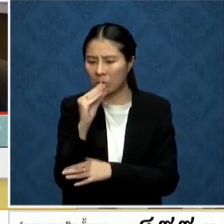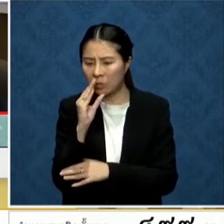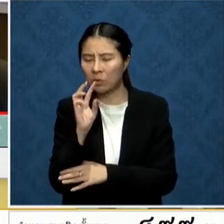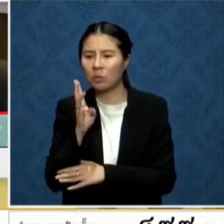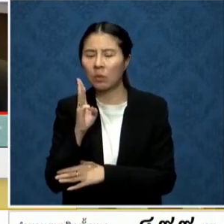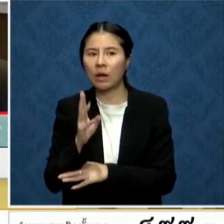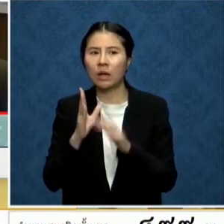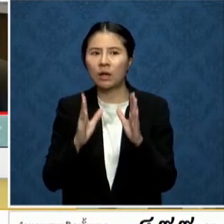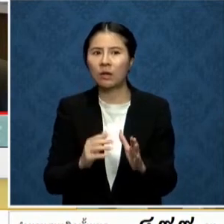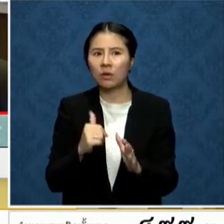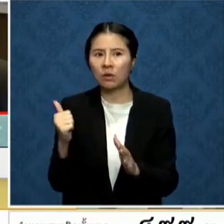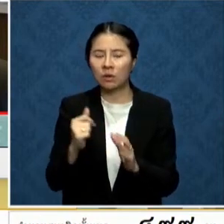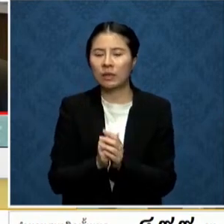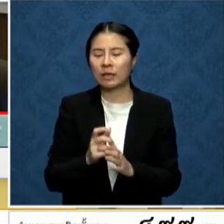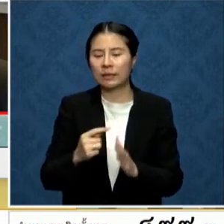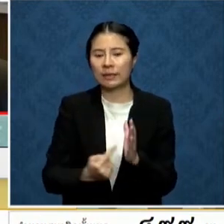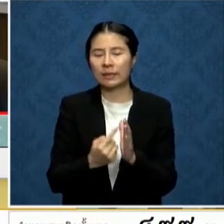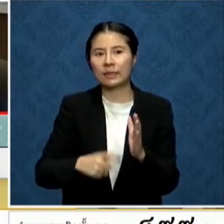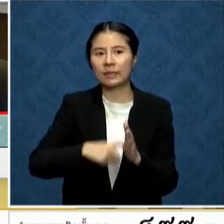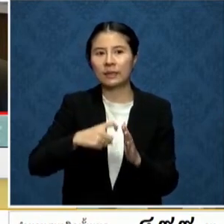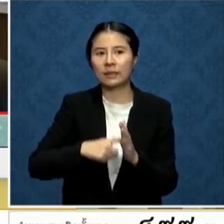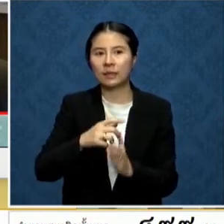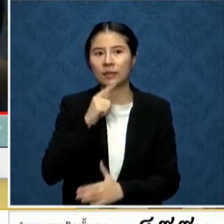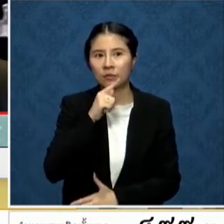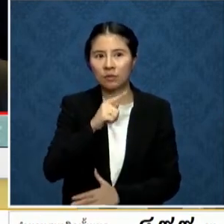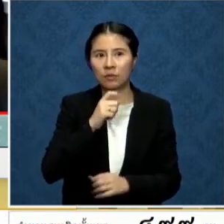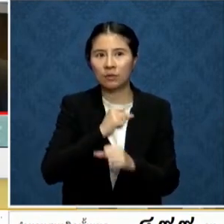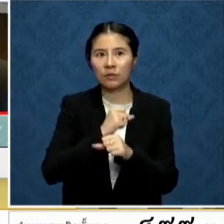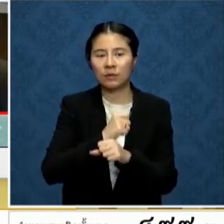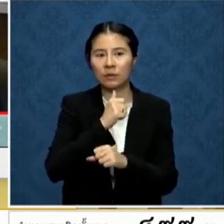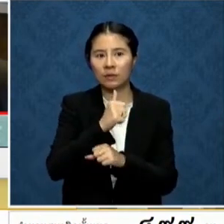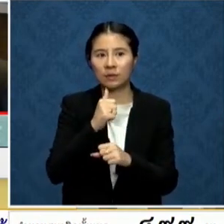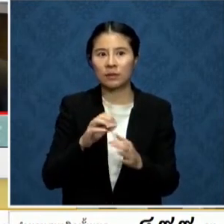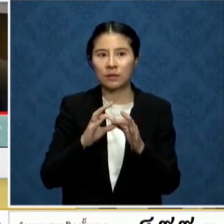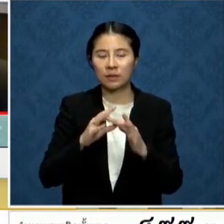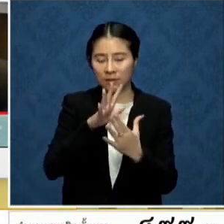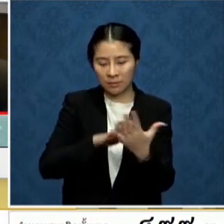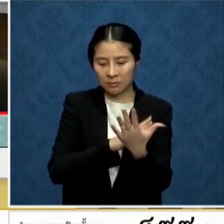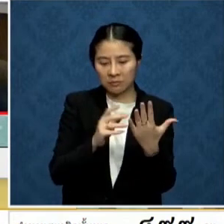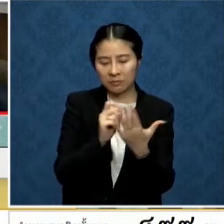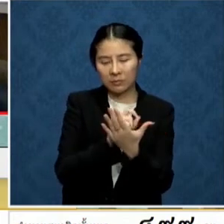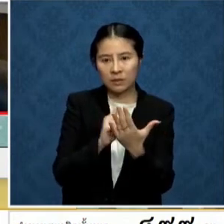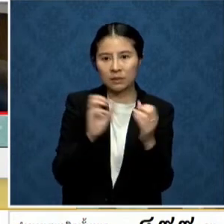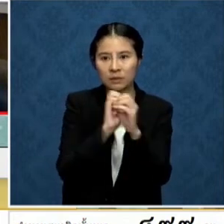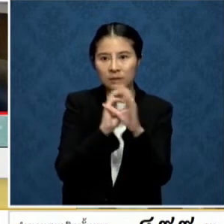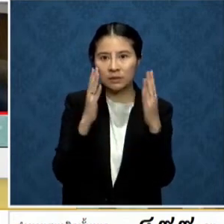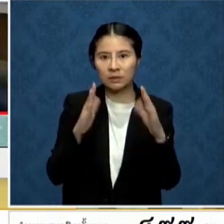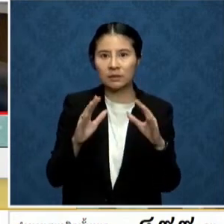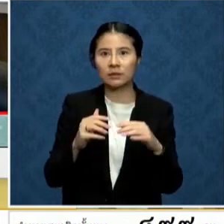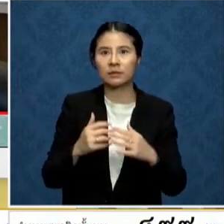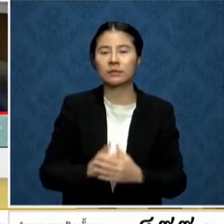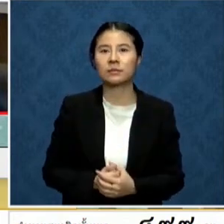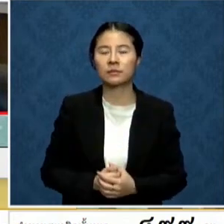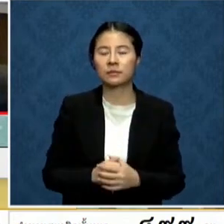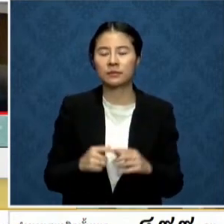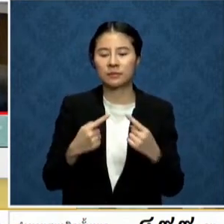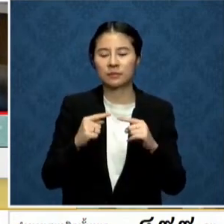อันเป็นเหตุที่จะทำให้ฟ้องร้องกันได้ซึ่งค่ะในร่างนี้ก็เขียนเอาไว้แล้วค่ะท่านประธานแต่ดิฉันก็ไม่แน่